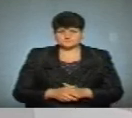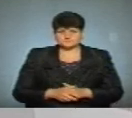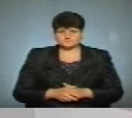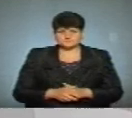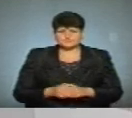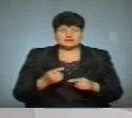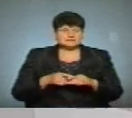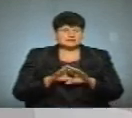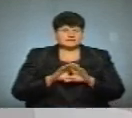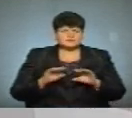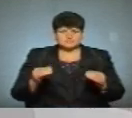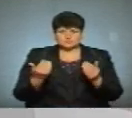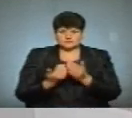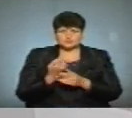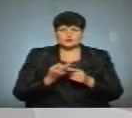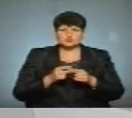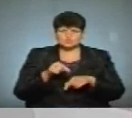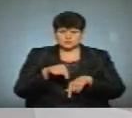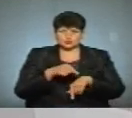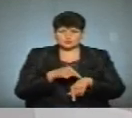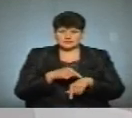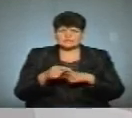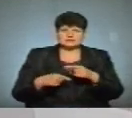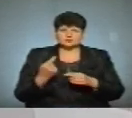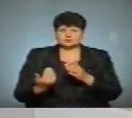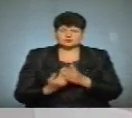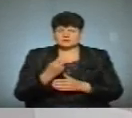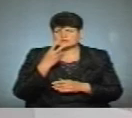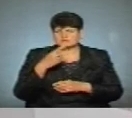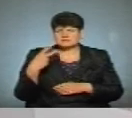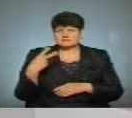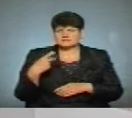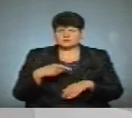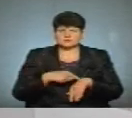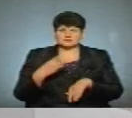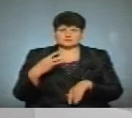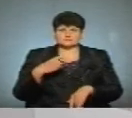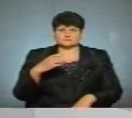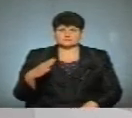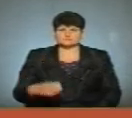Це вся інформація на цю годину. Наступний випуск дивіться вже о 20:30.